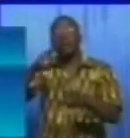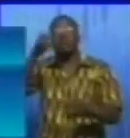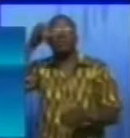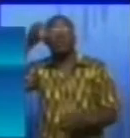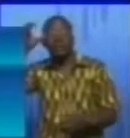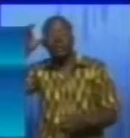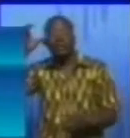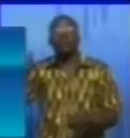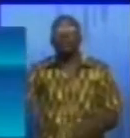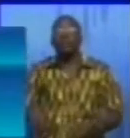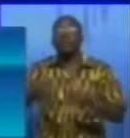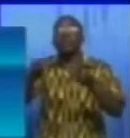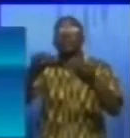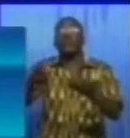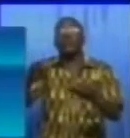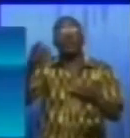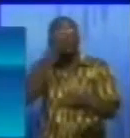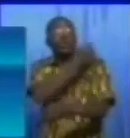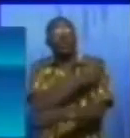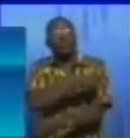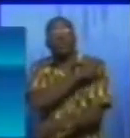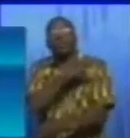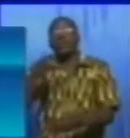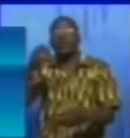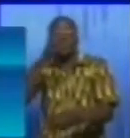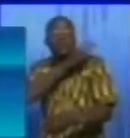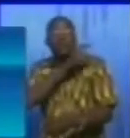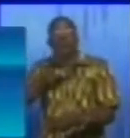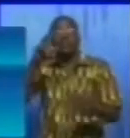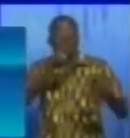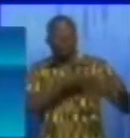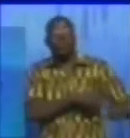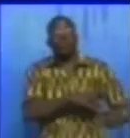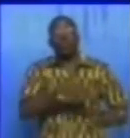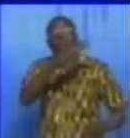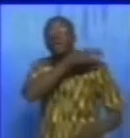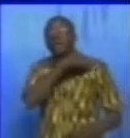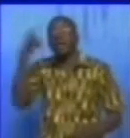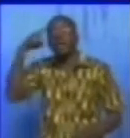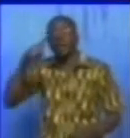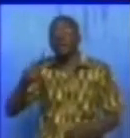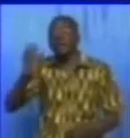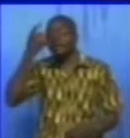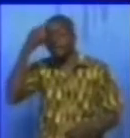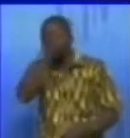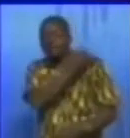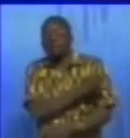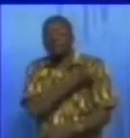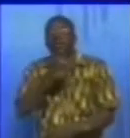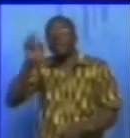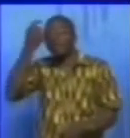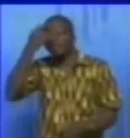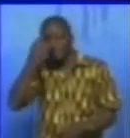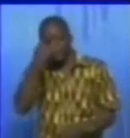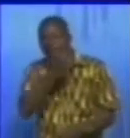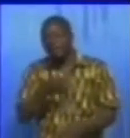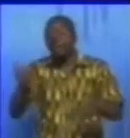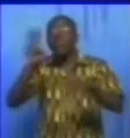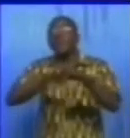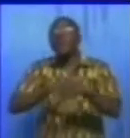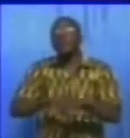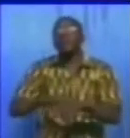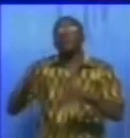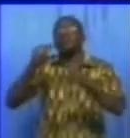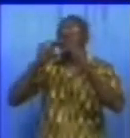Taïwan, adressées donc aux infirmiers chefs de poste, mais également aux sages-femmes et médecins d'État, dans le but